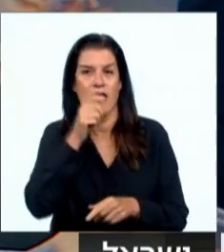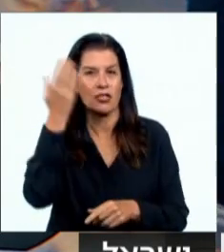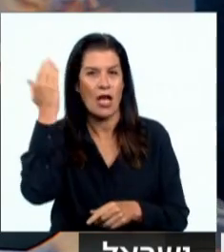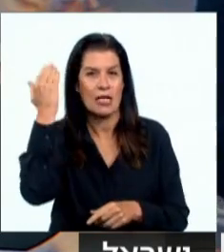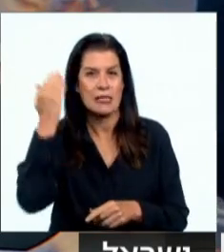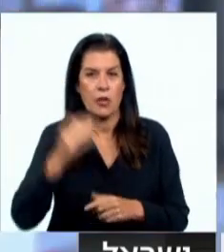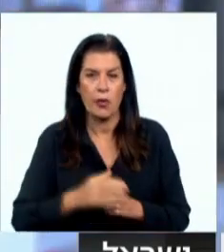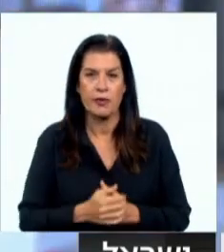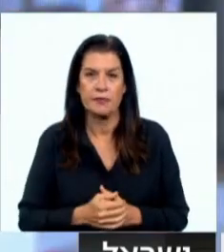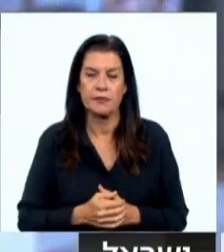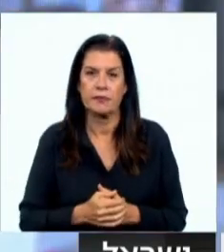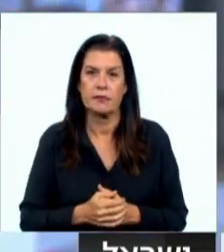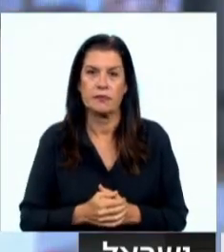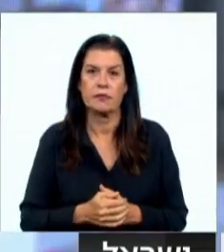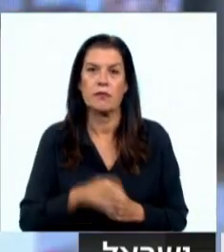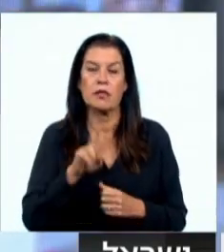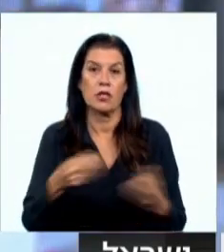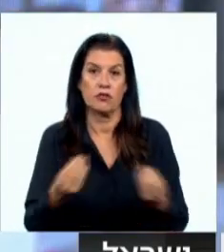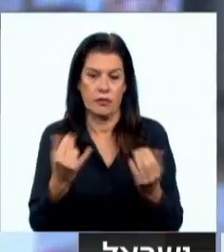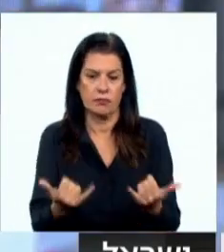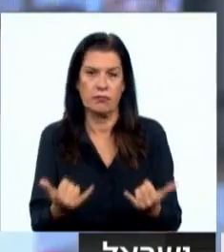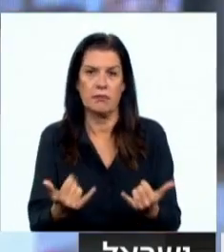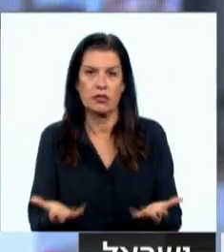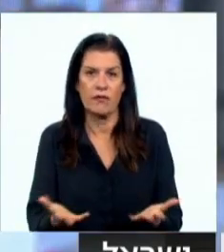יש לנו אירועים אקטואליים לפני כל ההיסטוריה שאפשר לדון בה.